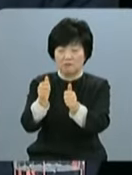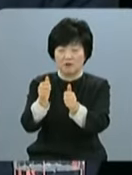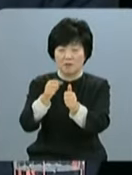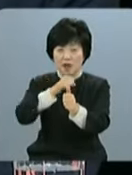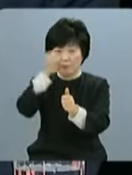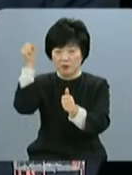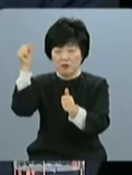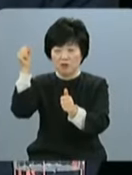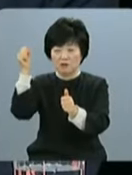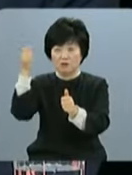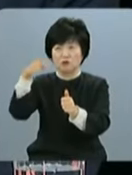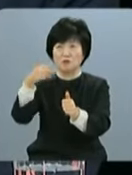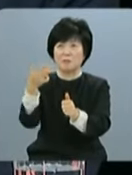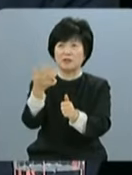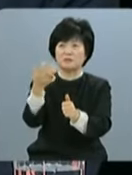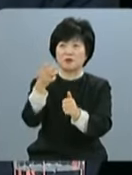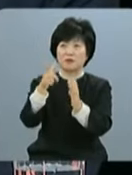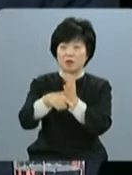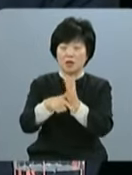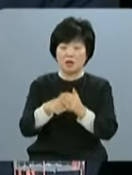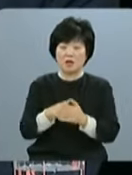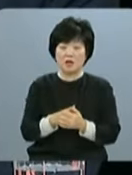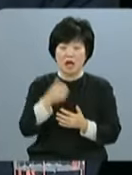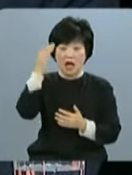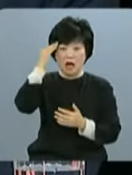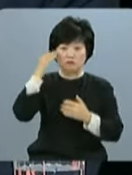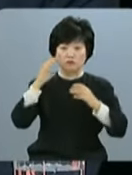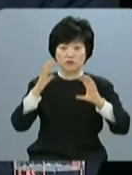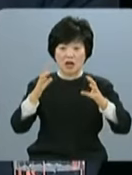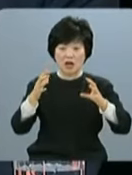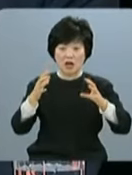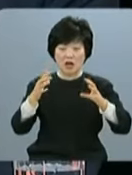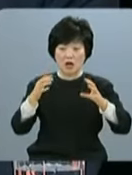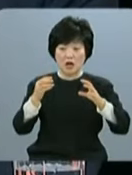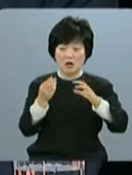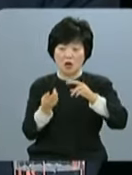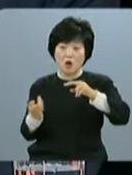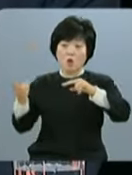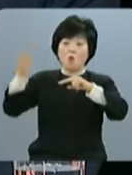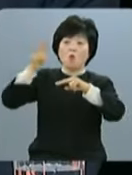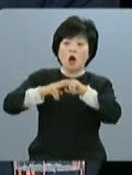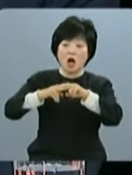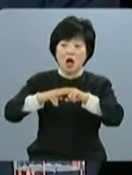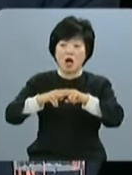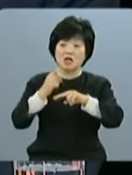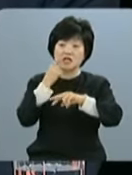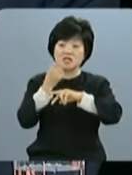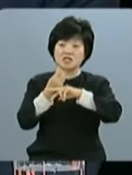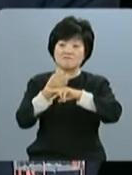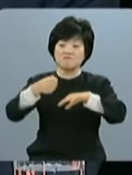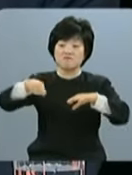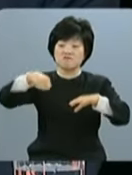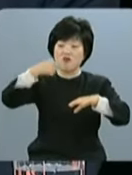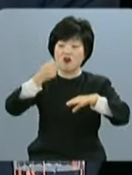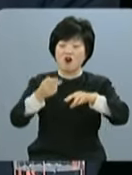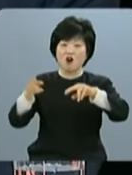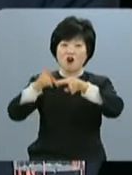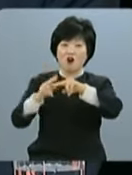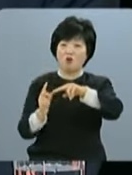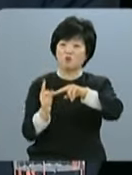아니겠습니까? 그러면 벌써 우리나라에 거의 금수저로 오릅니다. 그 시절은. 그리고